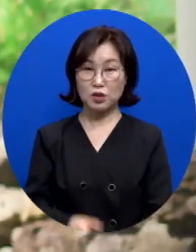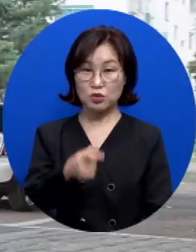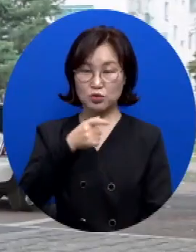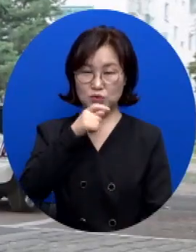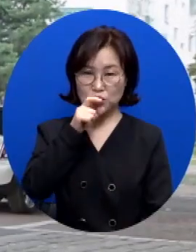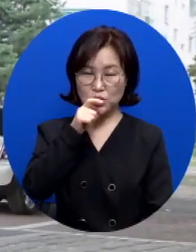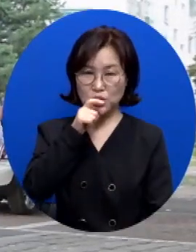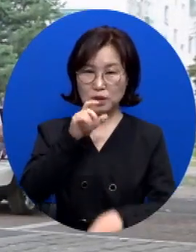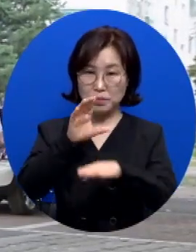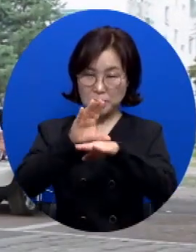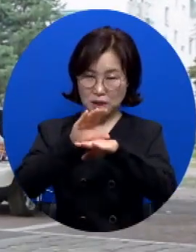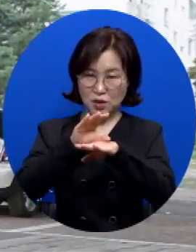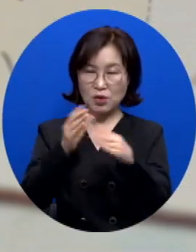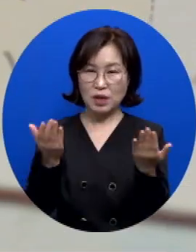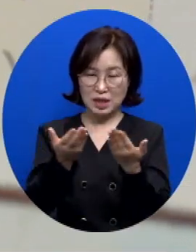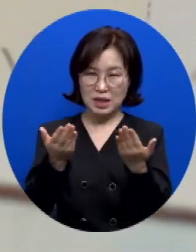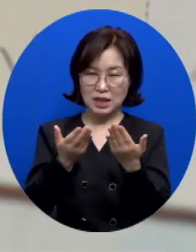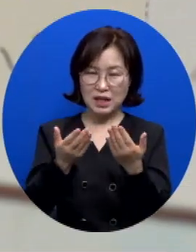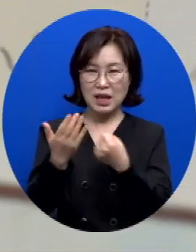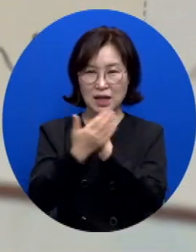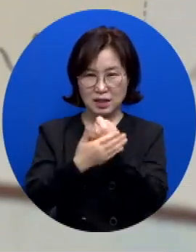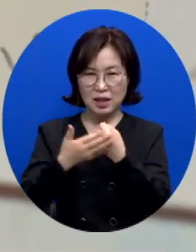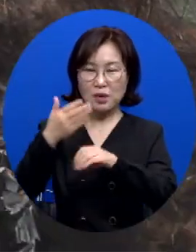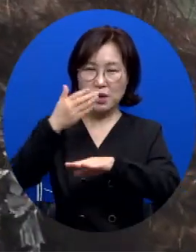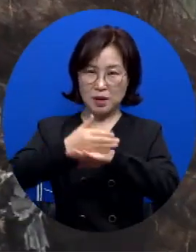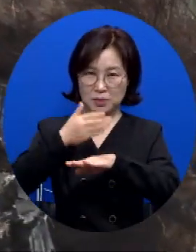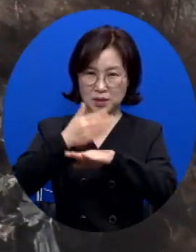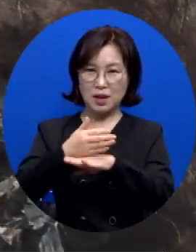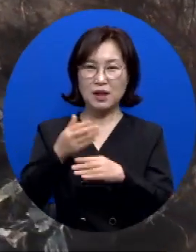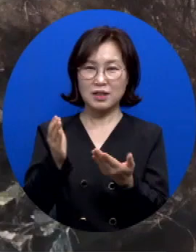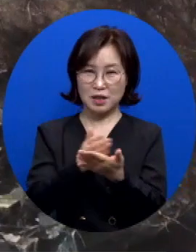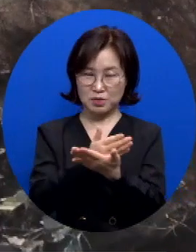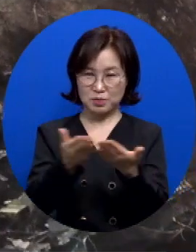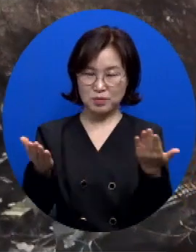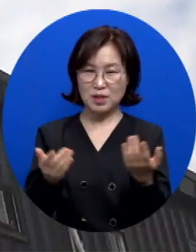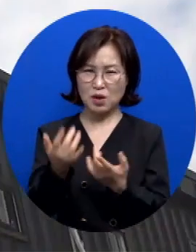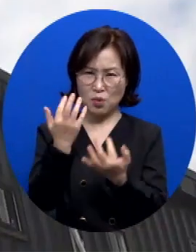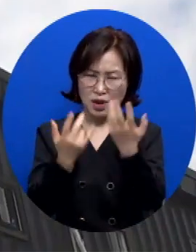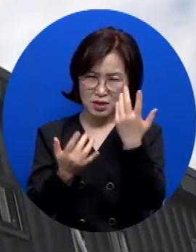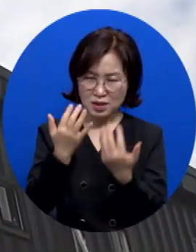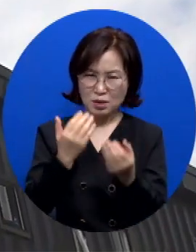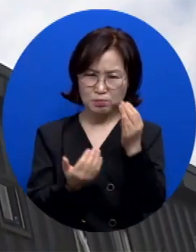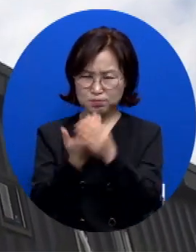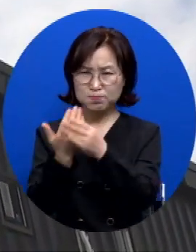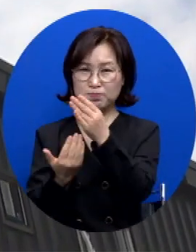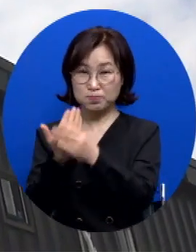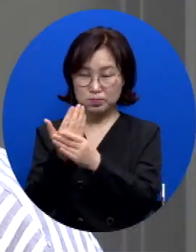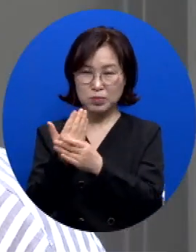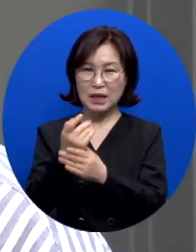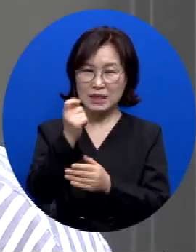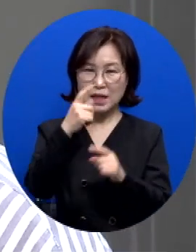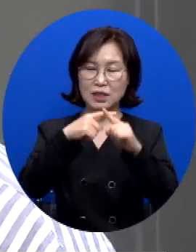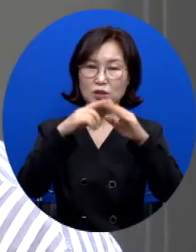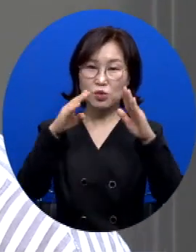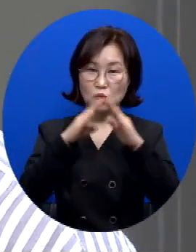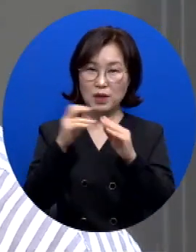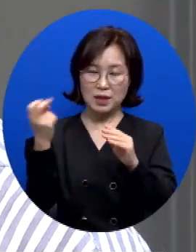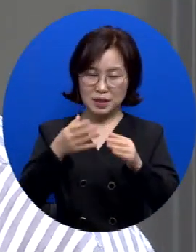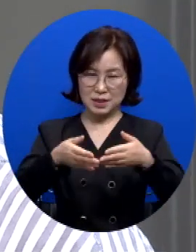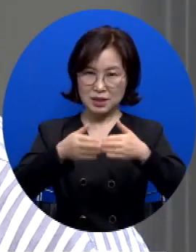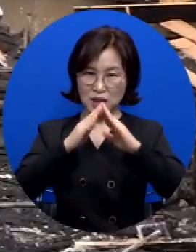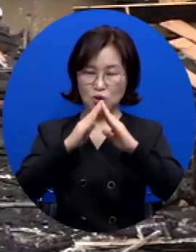CTS 미디어 사역에 은혜와 감사를 나눕니다. 화재나 재난, 재해 등으로 무너진 미자립 교회들을 다시